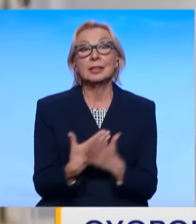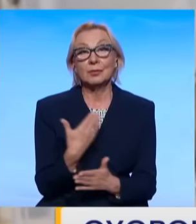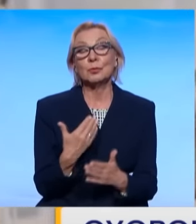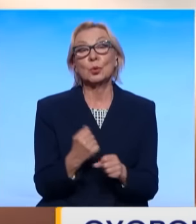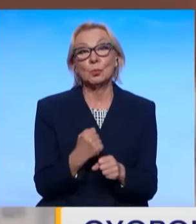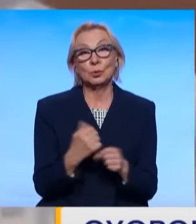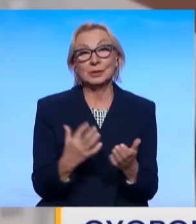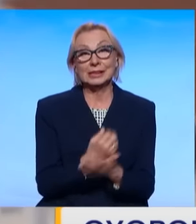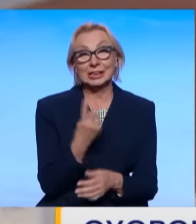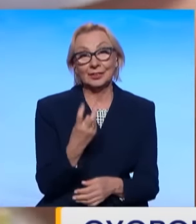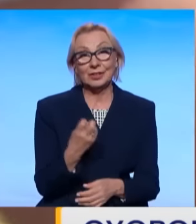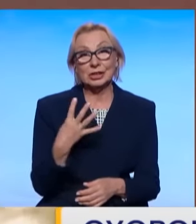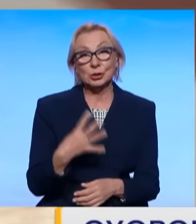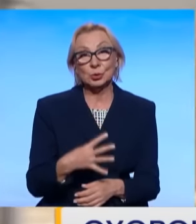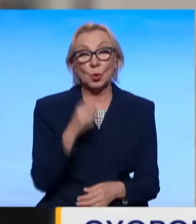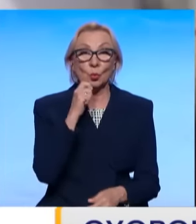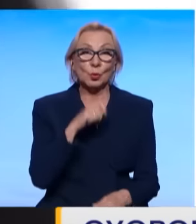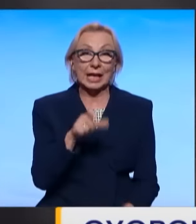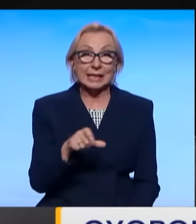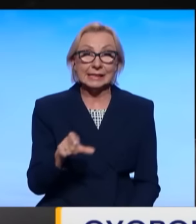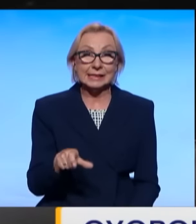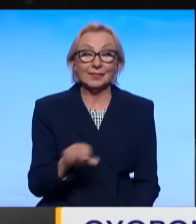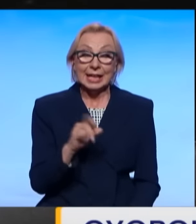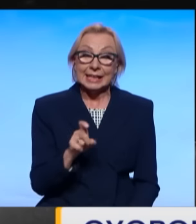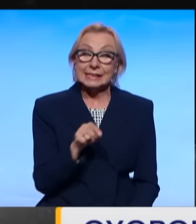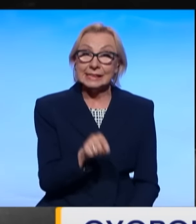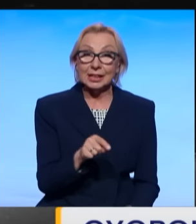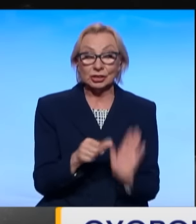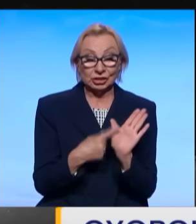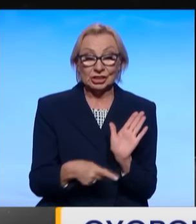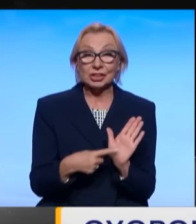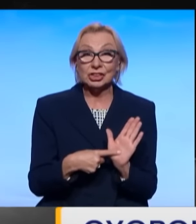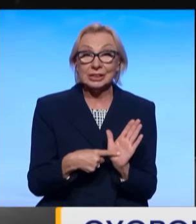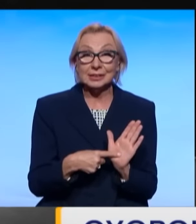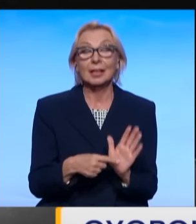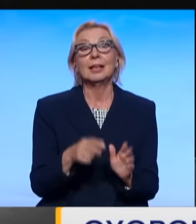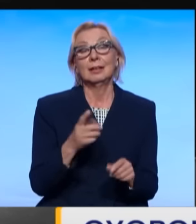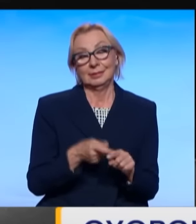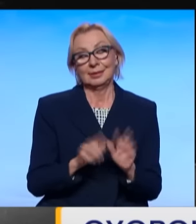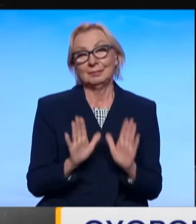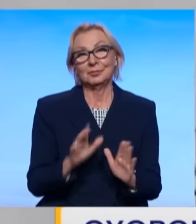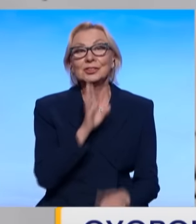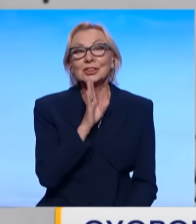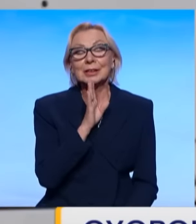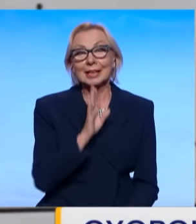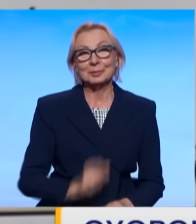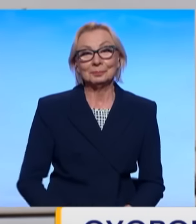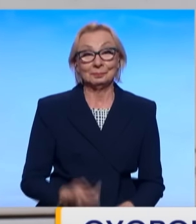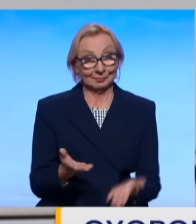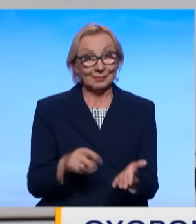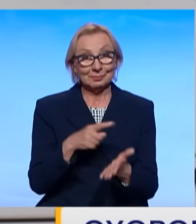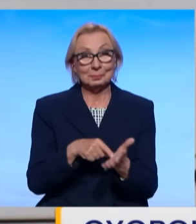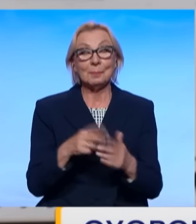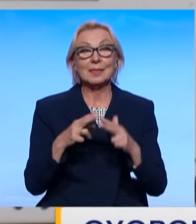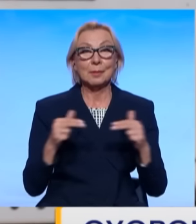знайшли 240 тисяч українців. Із них 66% – саме жінки. З Дніпра Софія Москаленко,